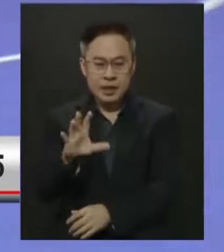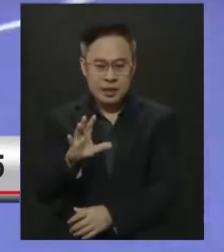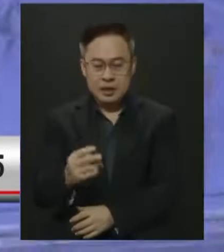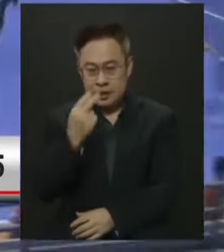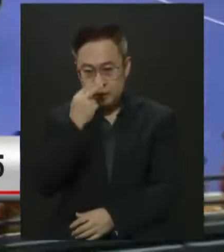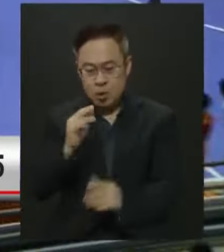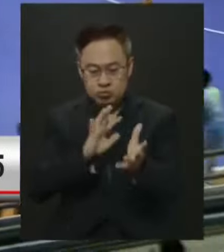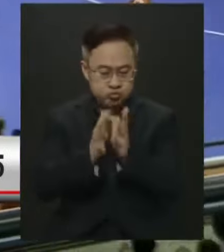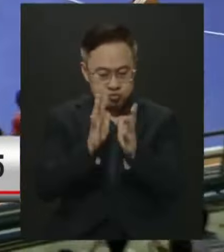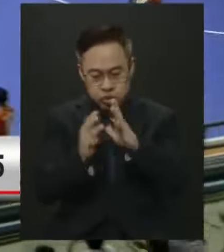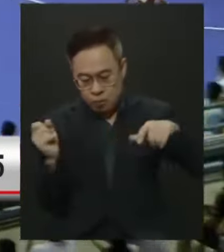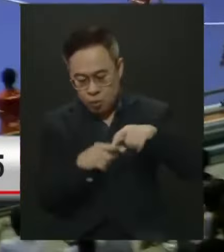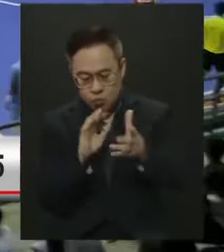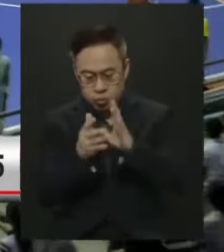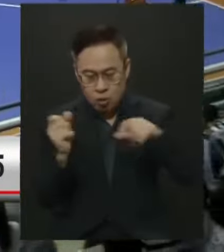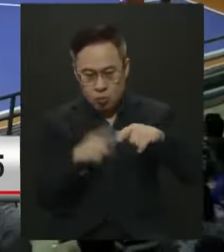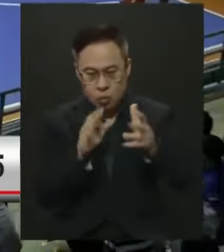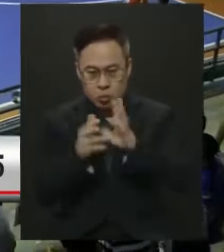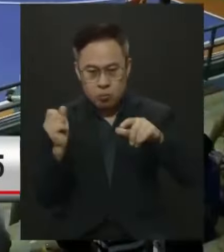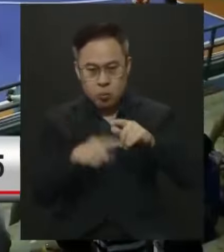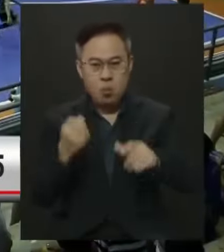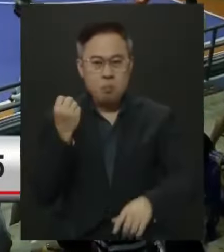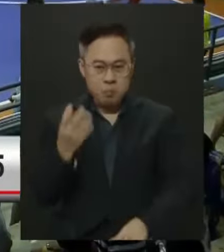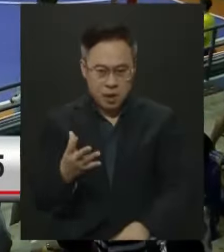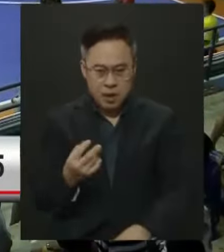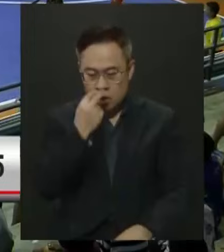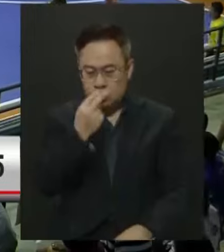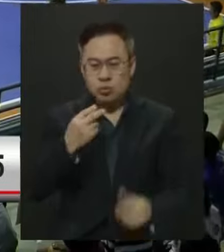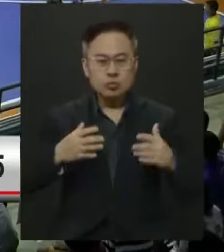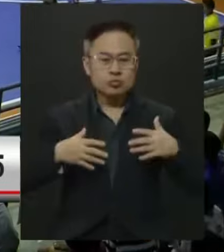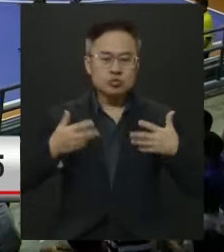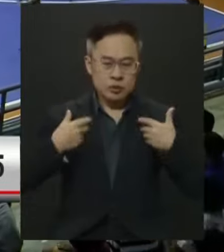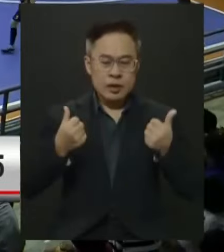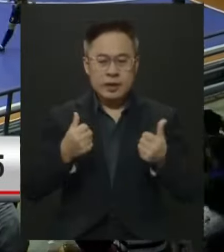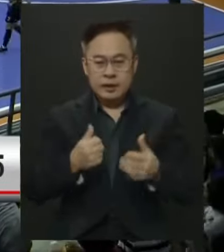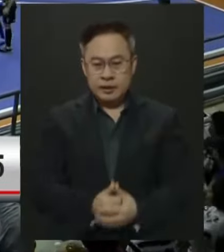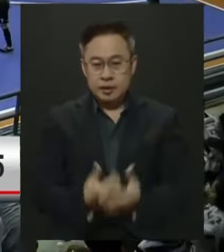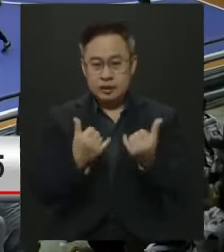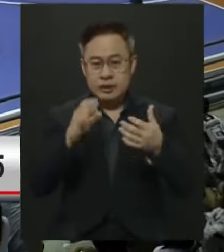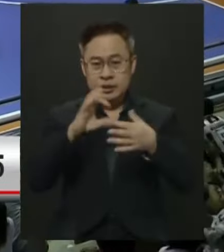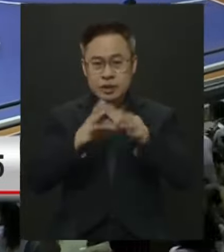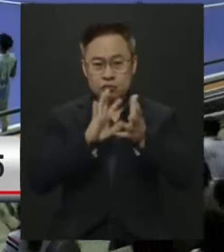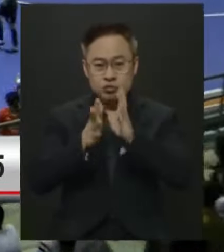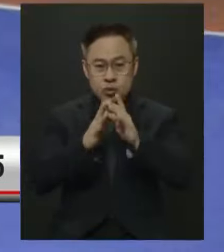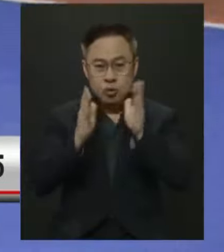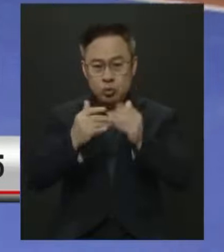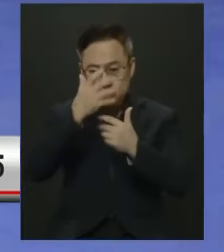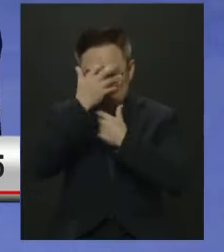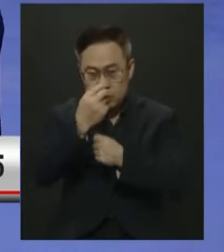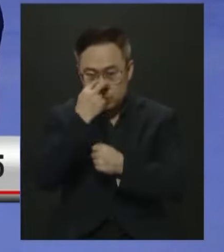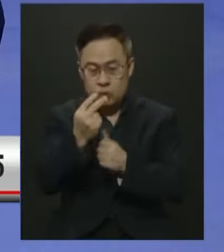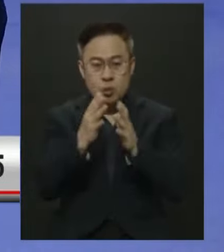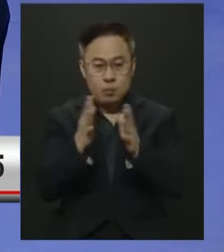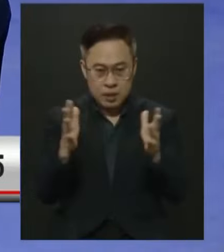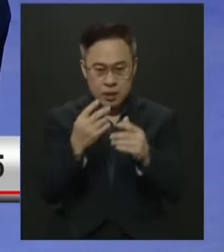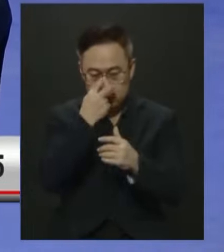ได้เห็นยิงกัน15ลูกเนี่ยโอ้โหมันคุ้มเหลือเกิน ค่ะแล้วก็หลังๆมานี้ฟุตซอลก็ได้รับกระแสตอบรับที่ดีขึ้นเรื่อยๆนะมี